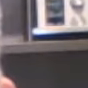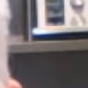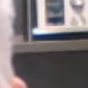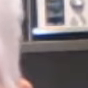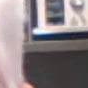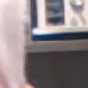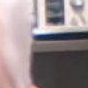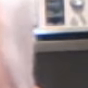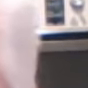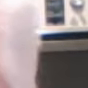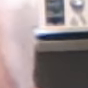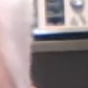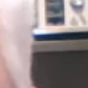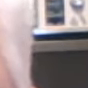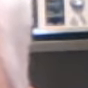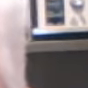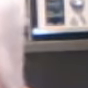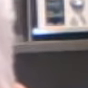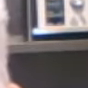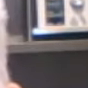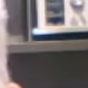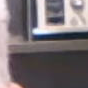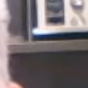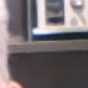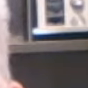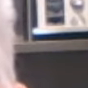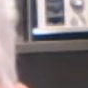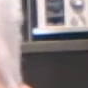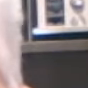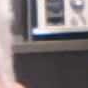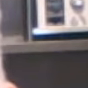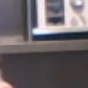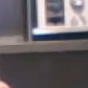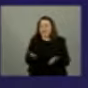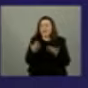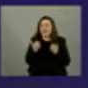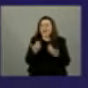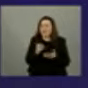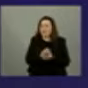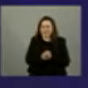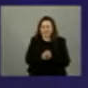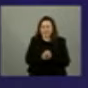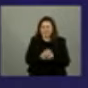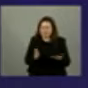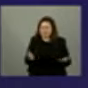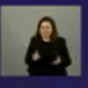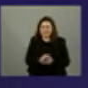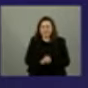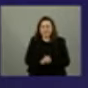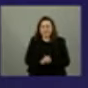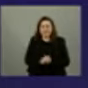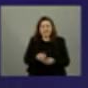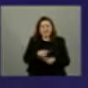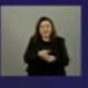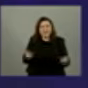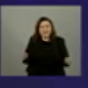οι δημοκρατίες και φυσικά δεν λειτουργούν δεν έτσι τα δημοκρατικά αυτό, κόμματα. Κύριε Τσίπρα, συγγνώμη. Ορίστε. Λέω, συγγνώμη, αλλά δεν είπε ακριβώς